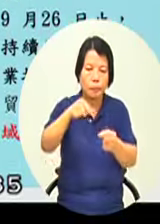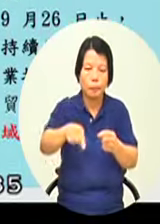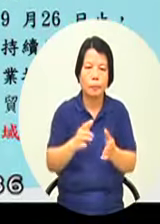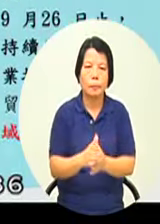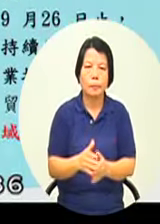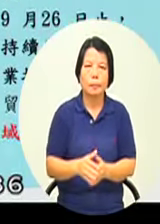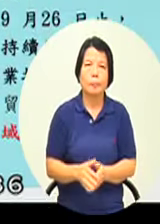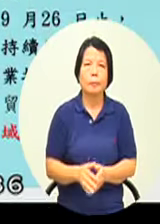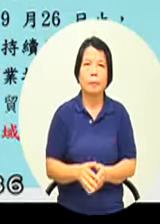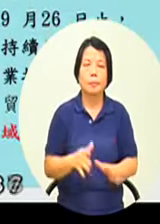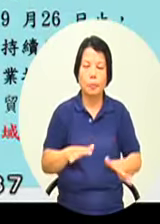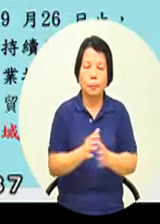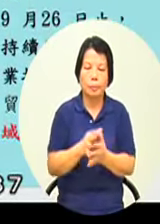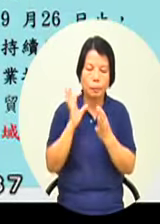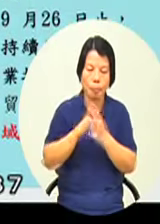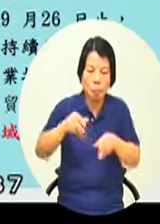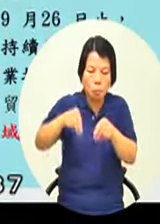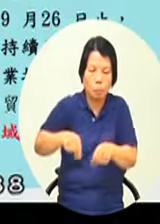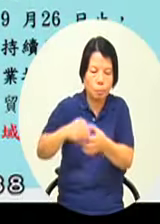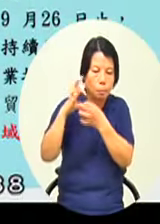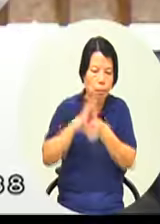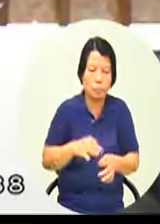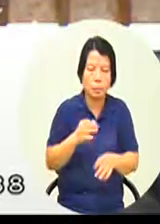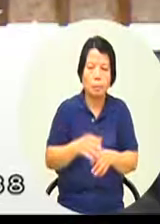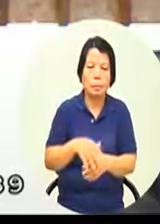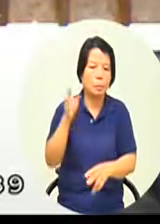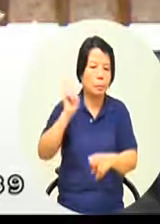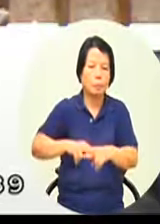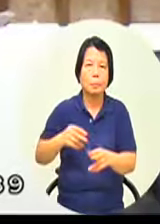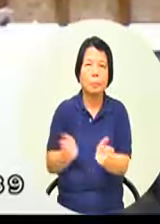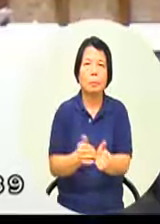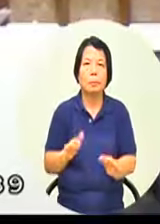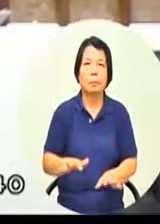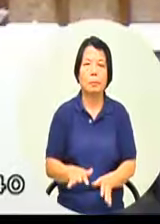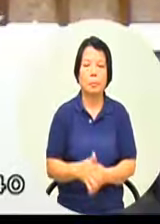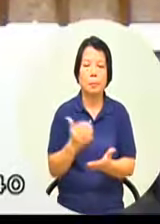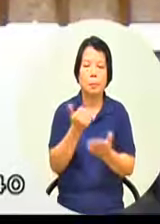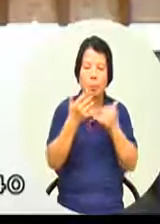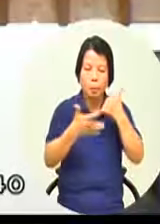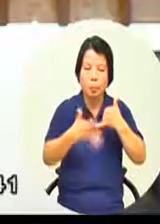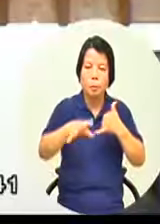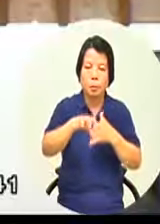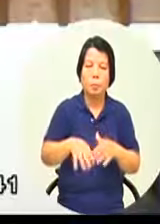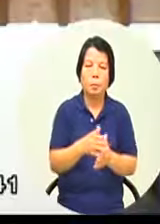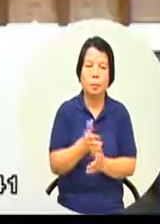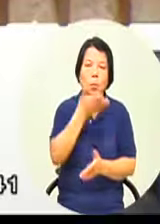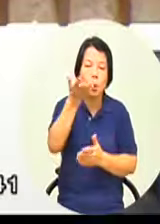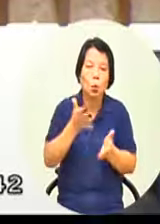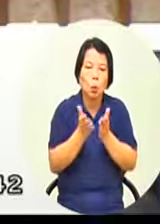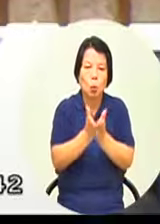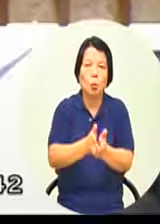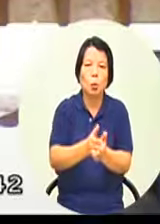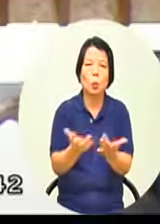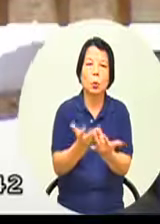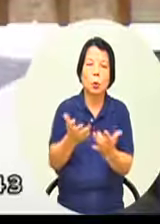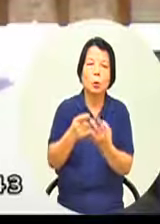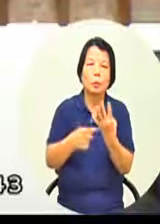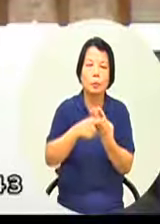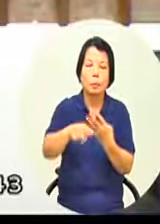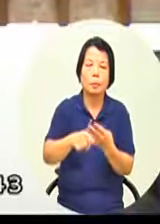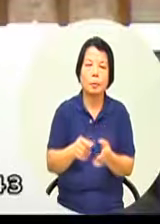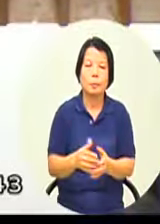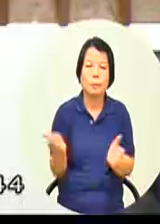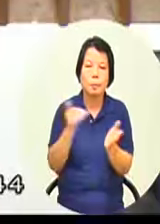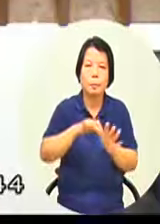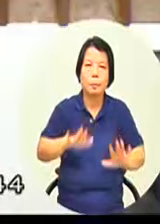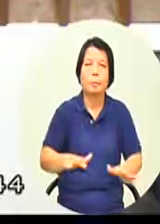再续约型哦，所以说这个部分呢，请教海洋局长，这个游艇产业园区计划这样持续下去，